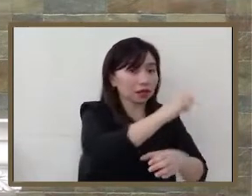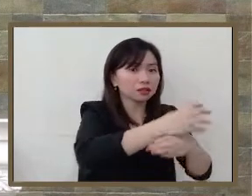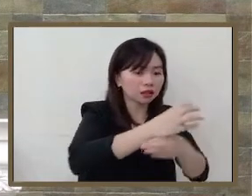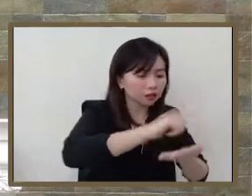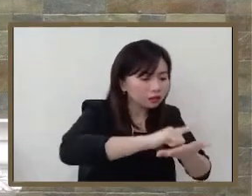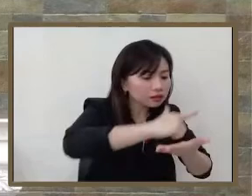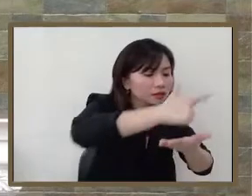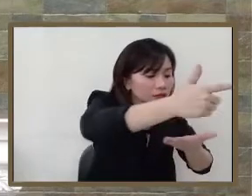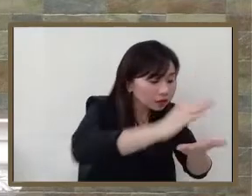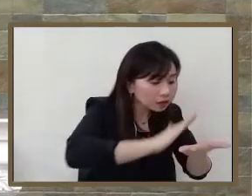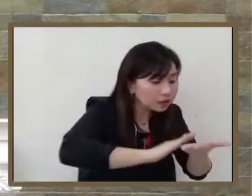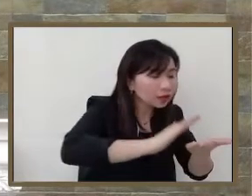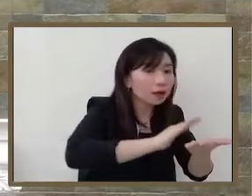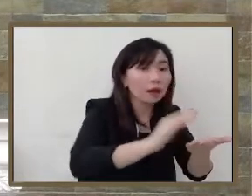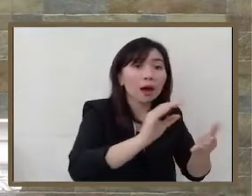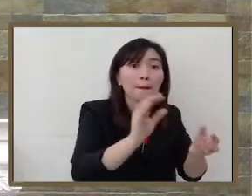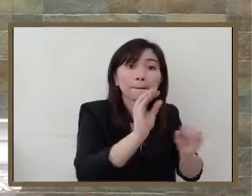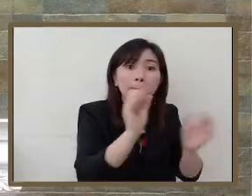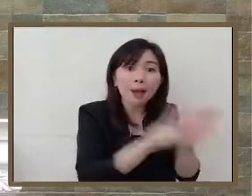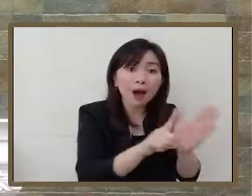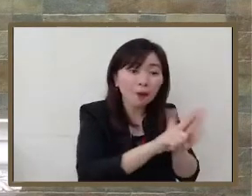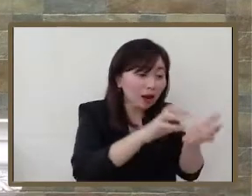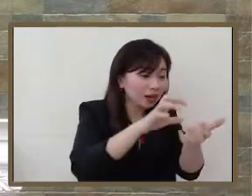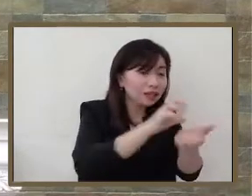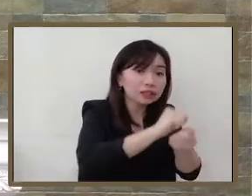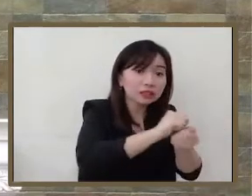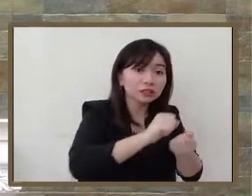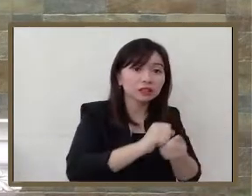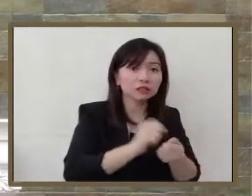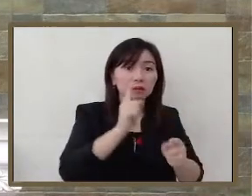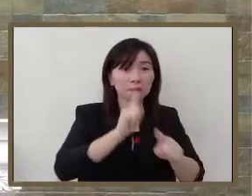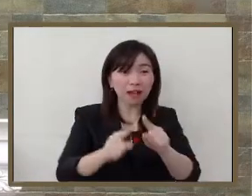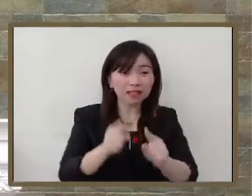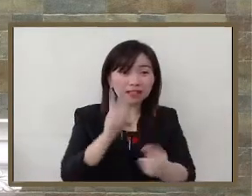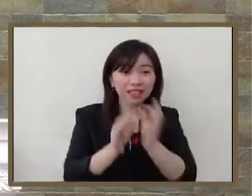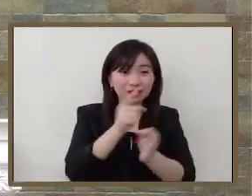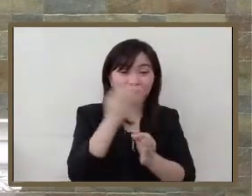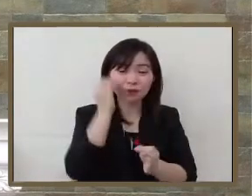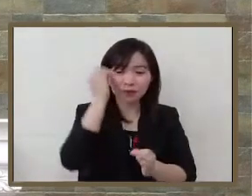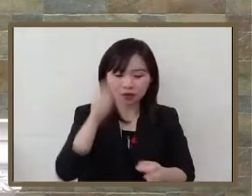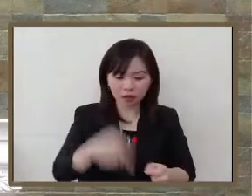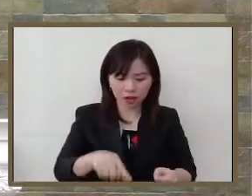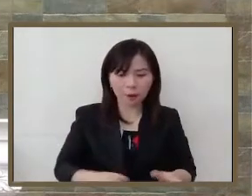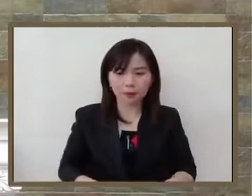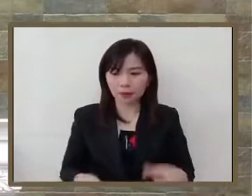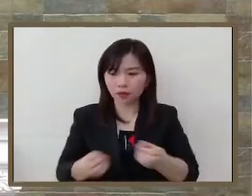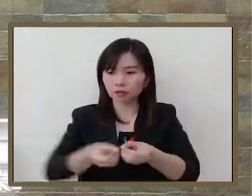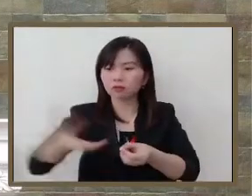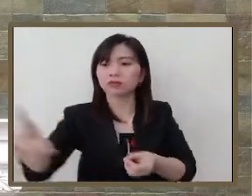pag tinanong sa'yo nung inutusan mo, saan ko ilalagay yung Bible mo? Diyan lang, marami lalagyan dyan.